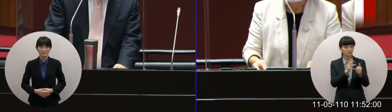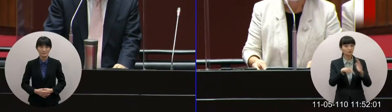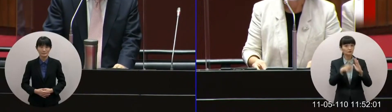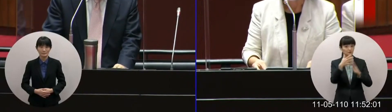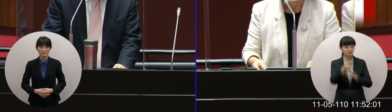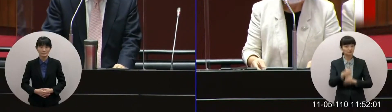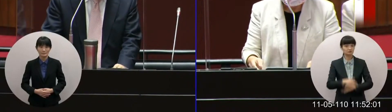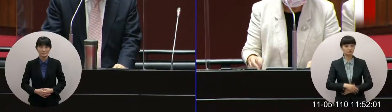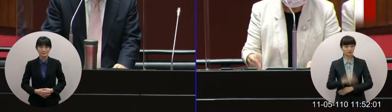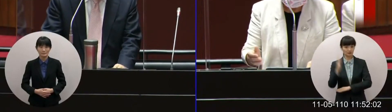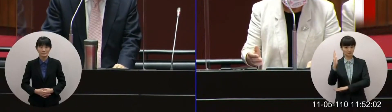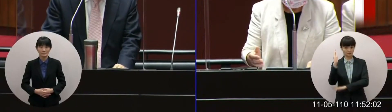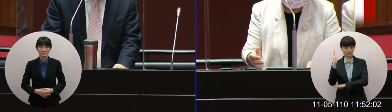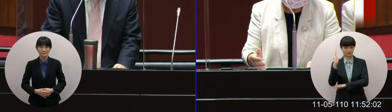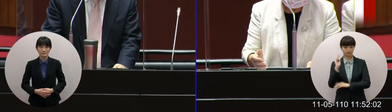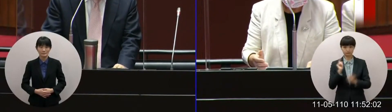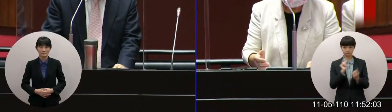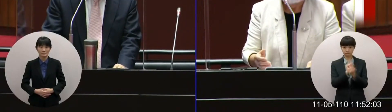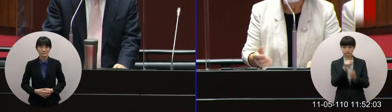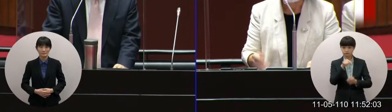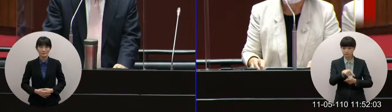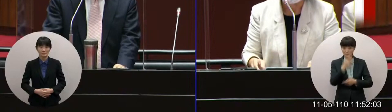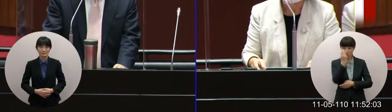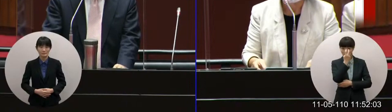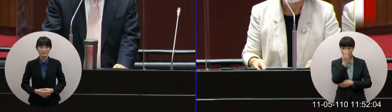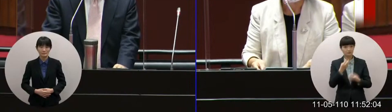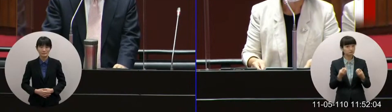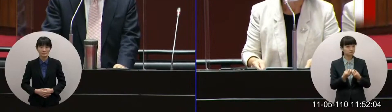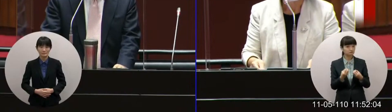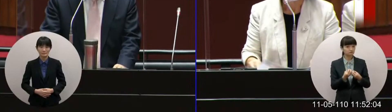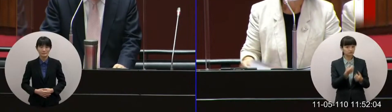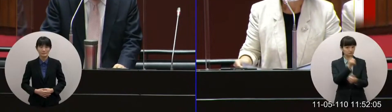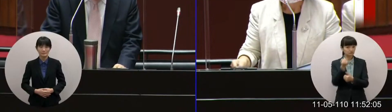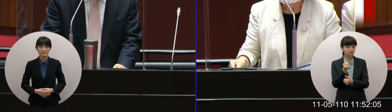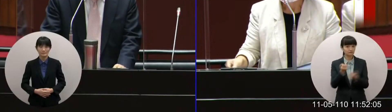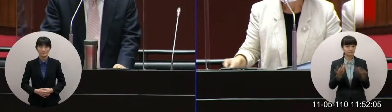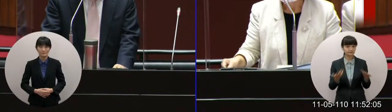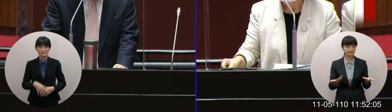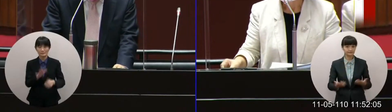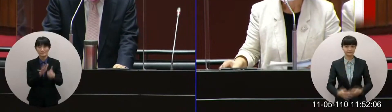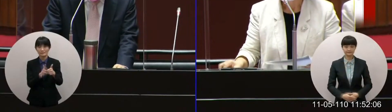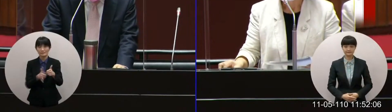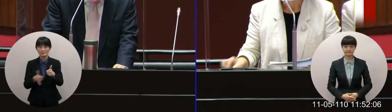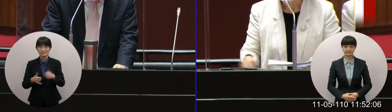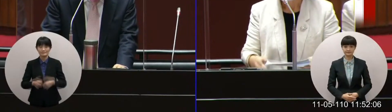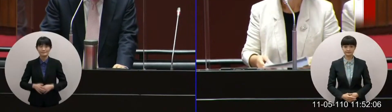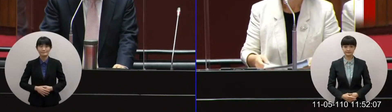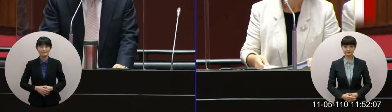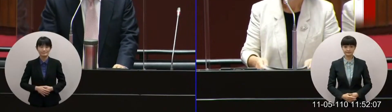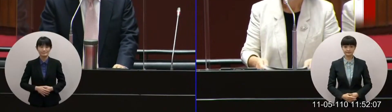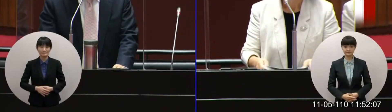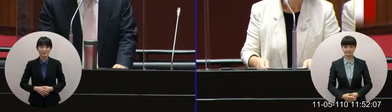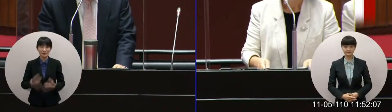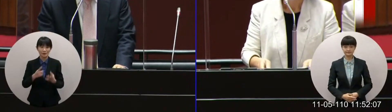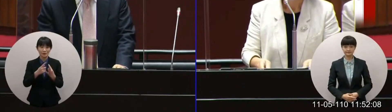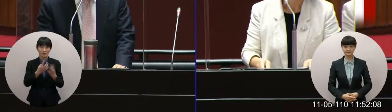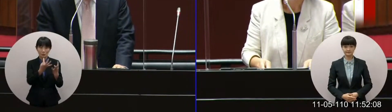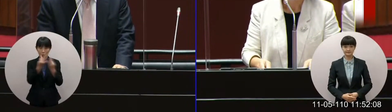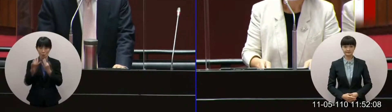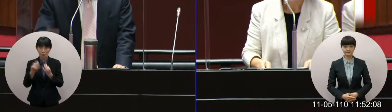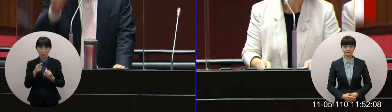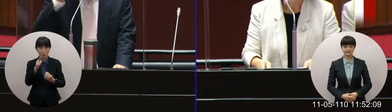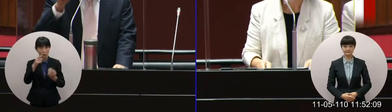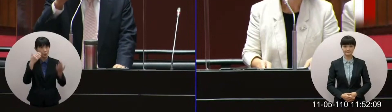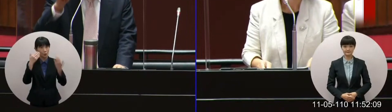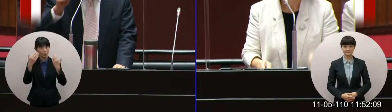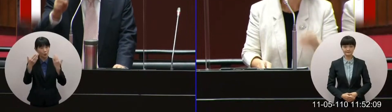我们政府在检验这个上面如何把关。 委员非常清楚这些数字，我非常谢